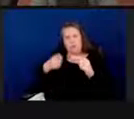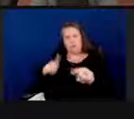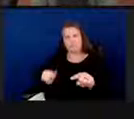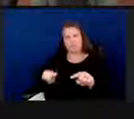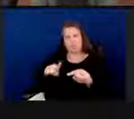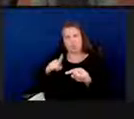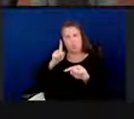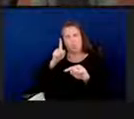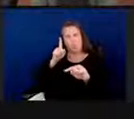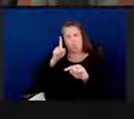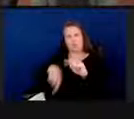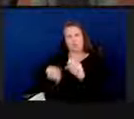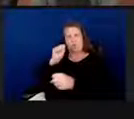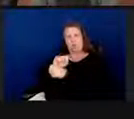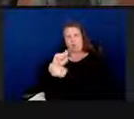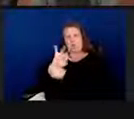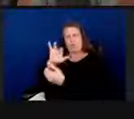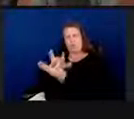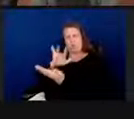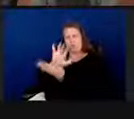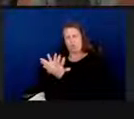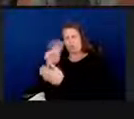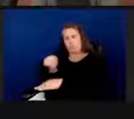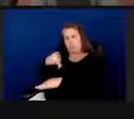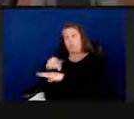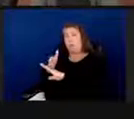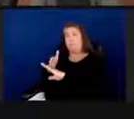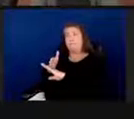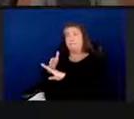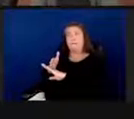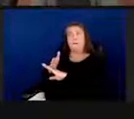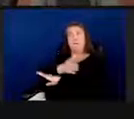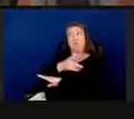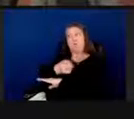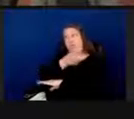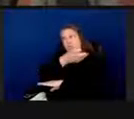بالنسبة لي عمل